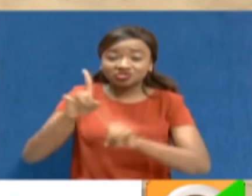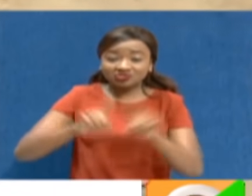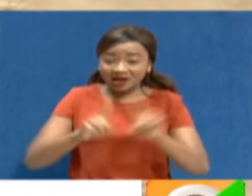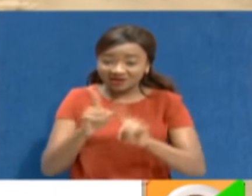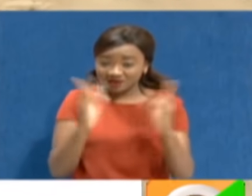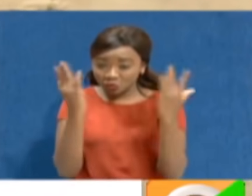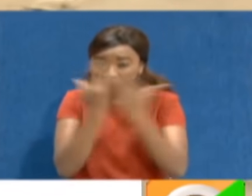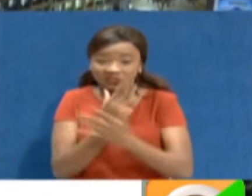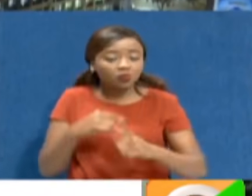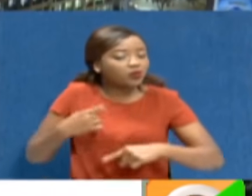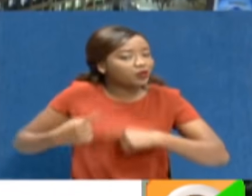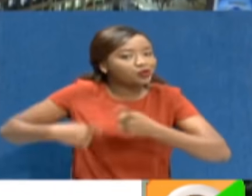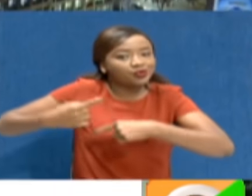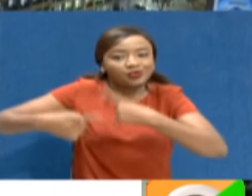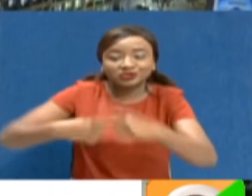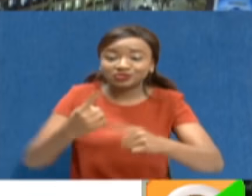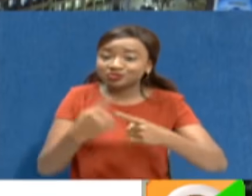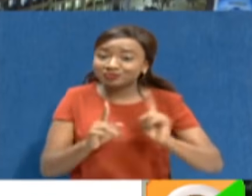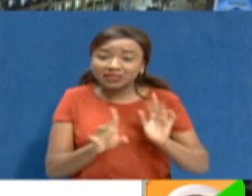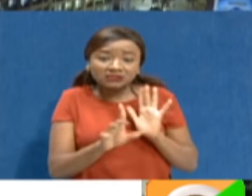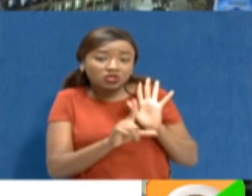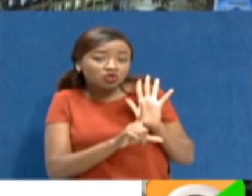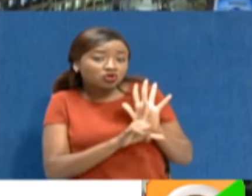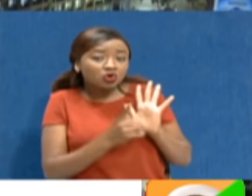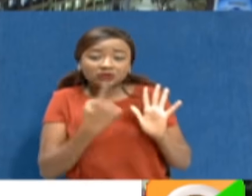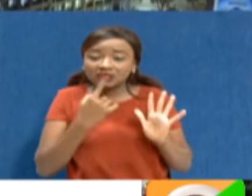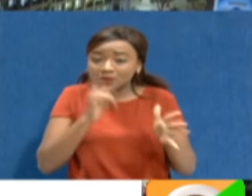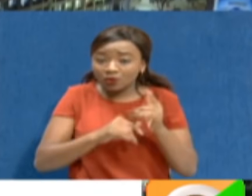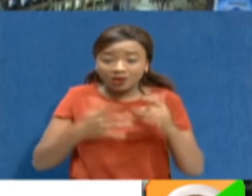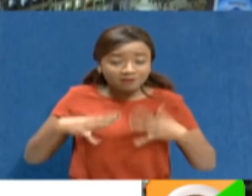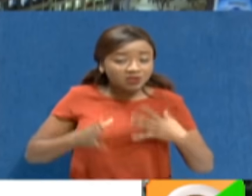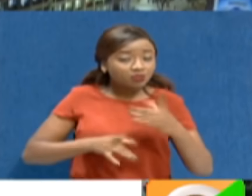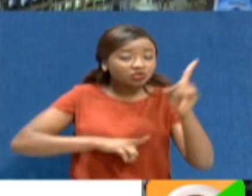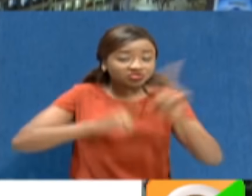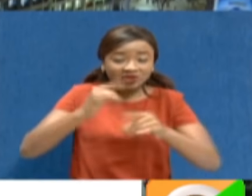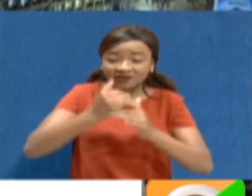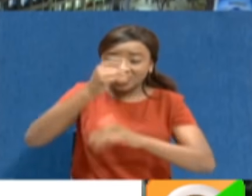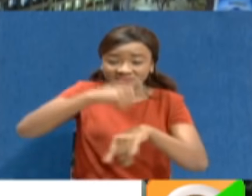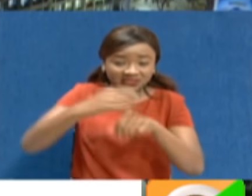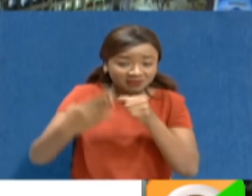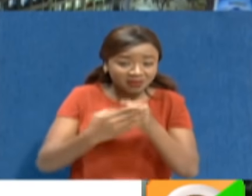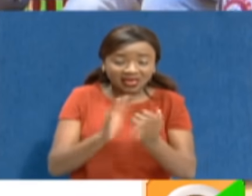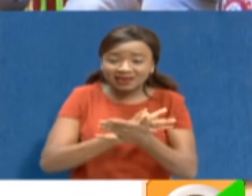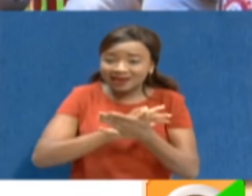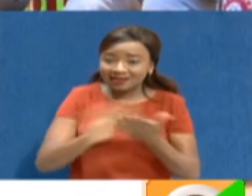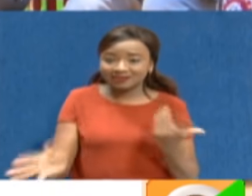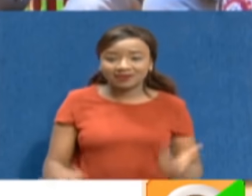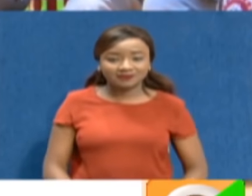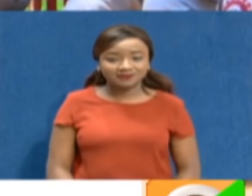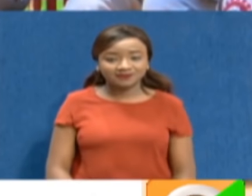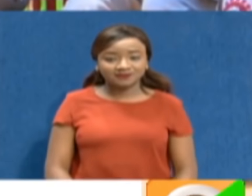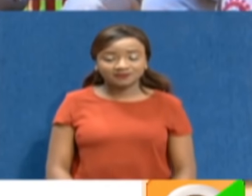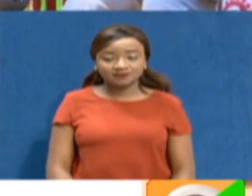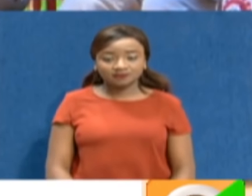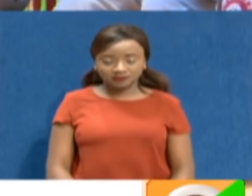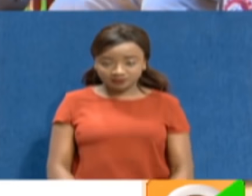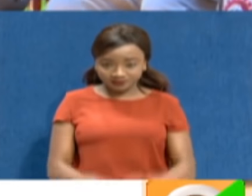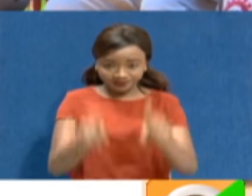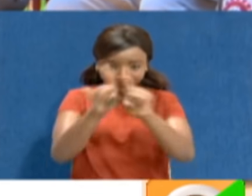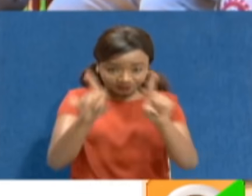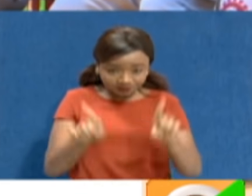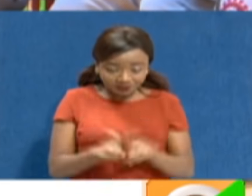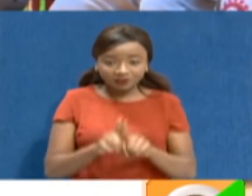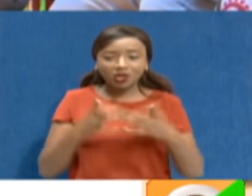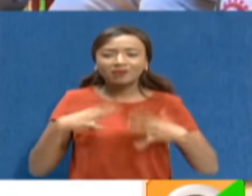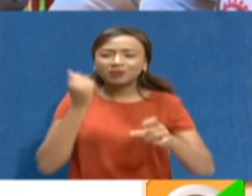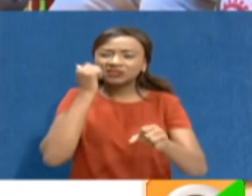usiku zikifanyika pasi na sheria za kutosafiri baada ya saa 3 kuzingatiwa. Haya yanajiri huku